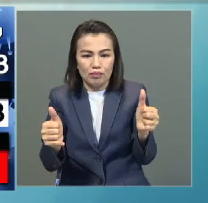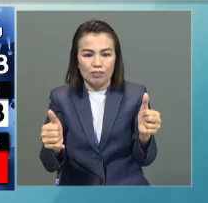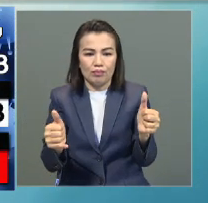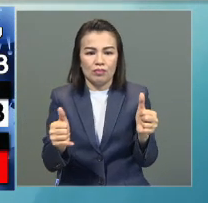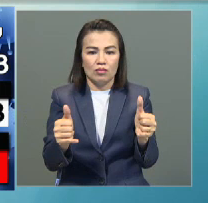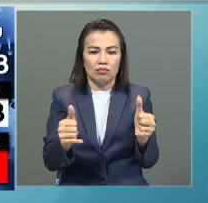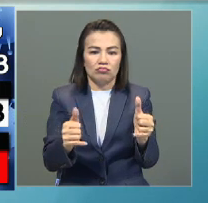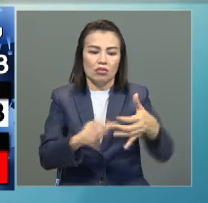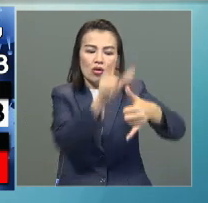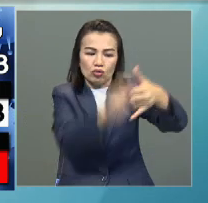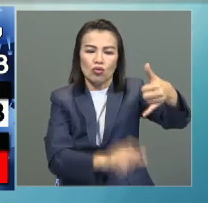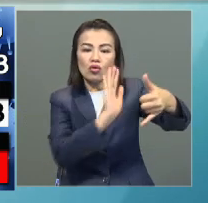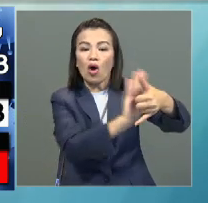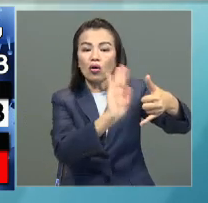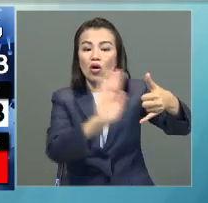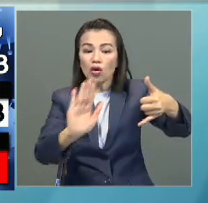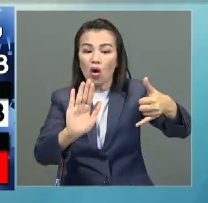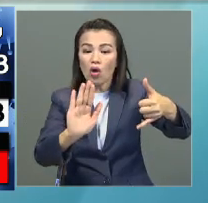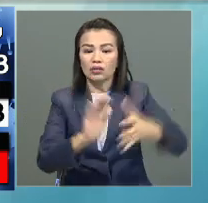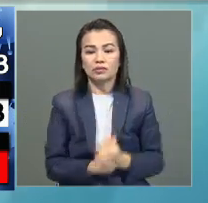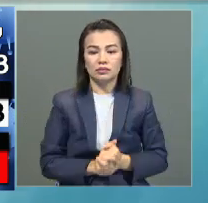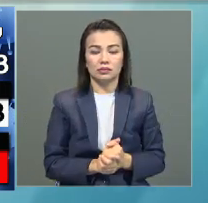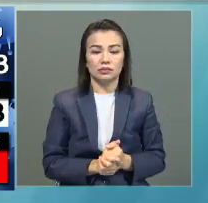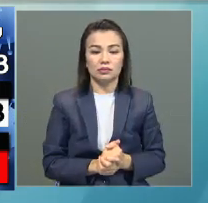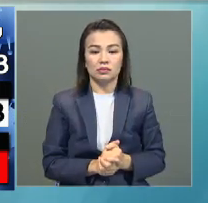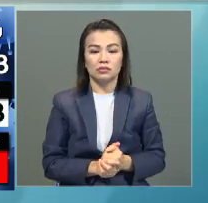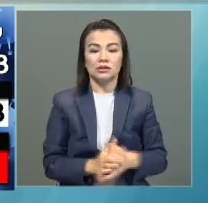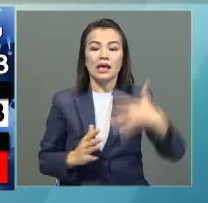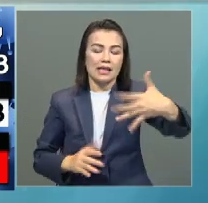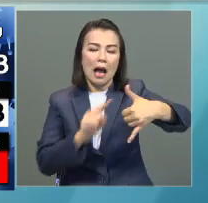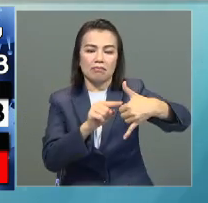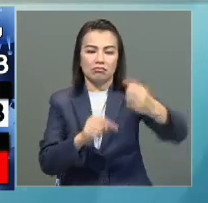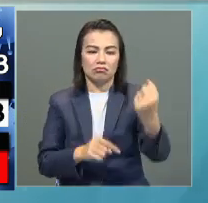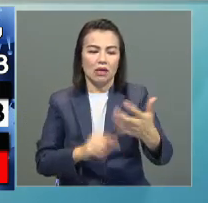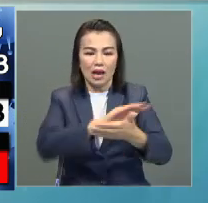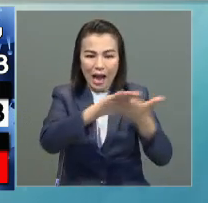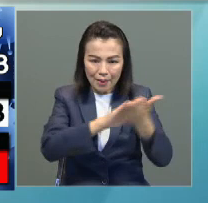ข้อหลักนี้นะครับคือล้างมือหน้ากากเว้นระยะอันนี้คือส่วนบุคคลของท่าน5อ่า 3ข้อนี้มีความสำคัญส่วนอีกอันหนึ่งคือการทำความสะอาดพื้นผิวทั้งหลายอันนี้อยู่บ้านแล้วก็ควรทำถ้าเป็นร้านค้ายิ่งต้องทำบ่อยๆเลยนะครับแล้วก็อยากให้อัดนะเพราะฉะนั้นคำว่าอยากให้แอ๊ดแอ๊ดตอนนี้เราจะรู้ได้ไงแอปจำมาเป็นคำตอบให้กับเราครับถ้าเรามีแอปพลิเคชันหรือมีแพลตฟอร์มที่ว่านี้ทางอิเล็กทรอนิกส์นี้จะช่วยเราได้มากๆนะครับขอความร่วมมือให้เกิดขึ้นกับทางพี่น้องประชาชนของเราเราจะได้ผ่านระยะนี้